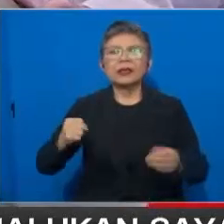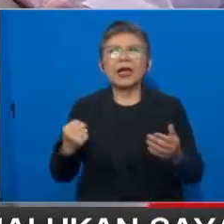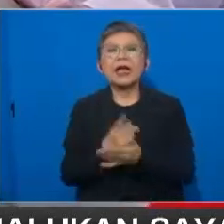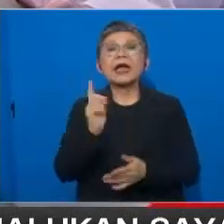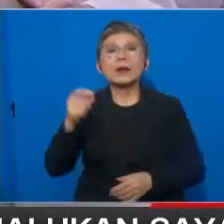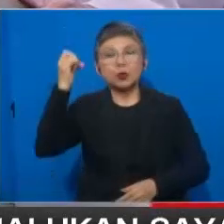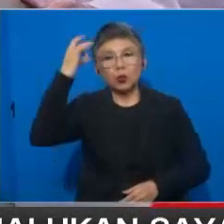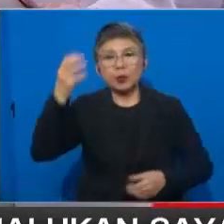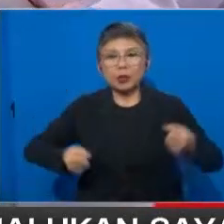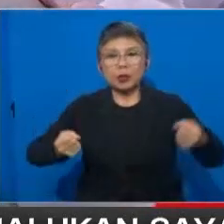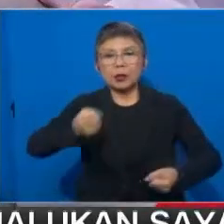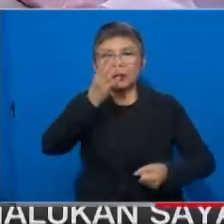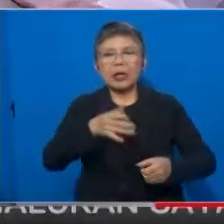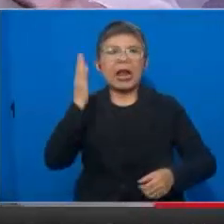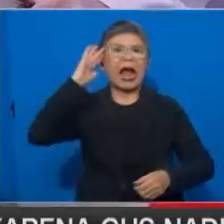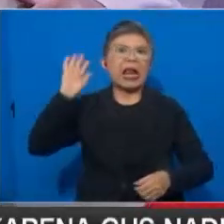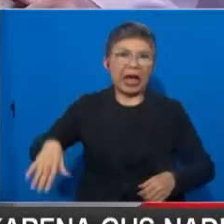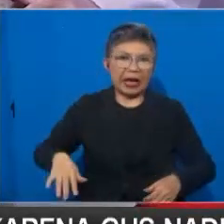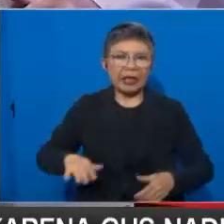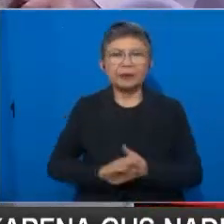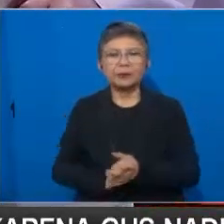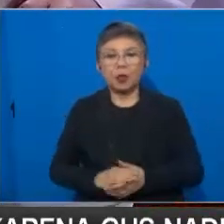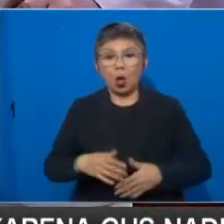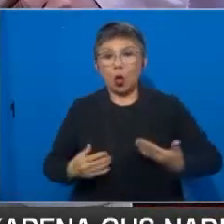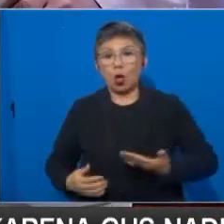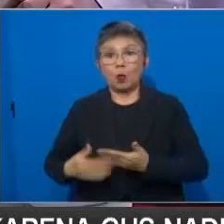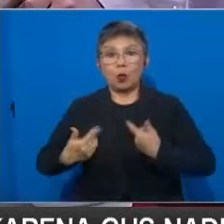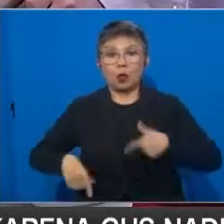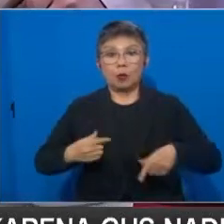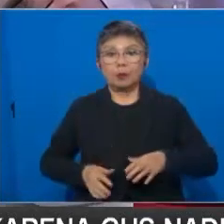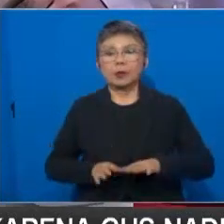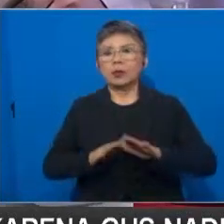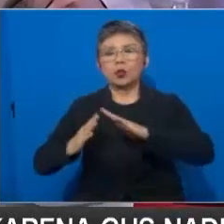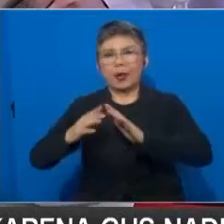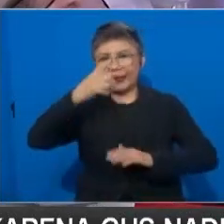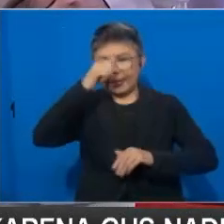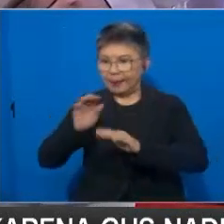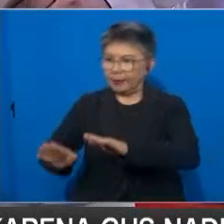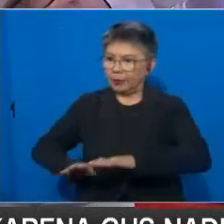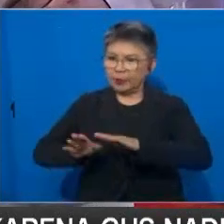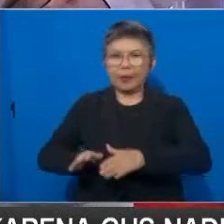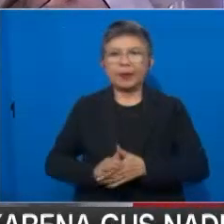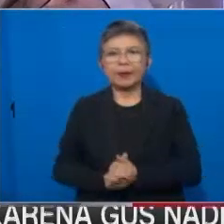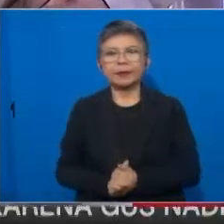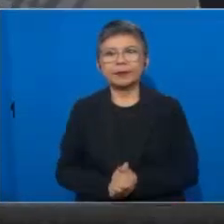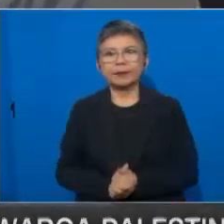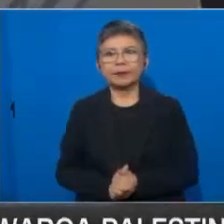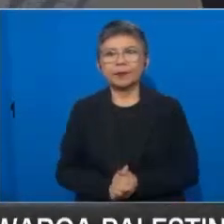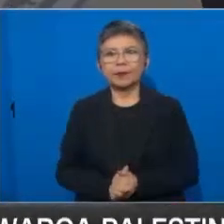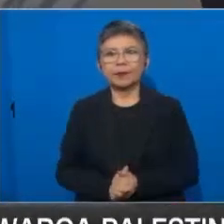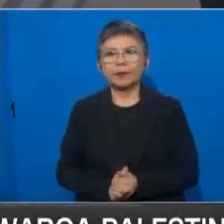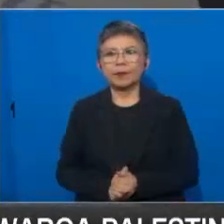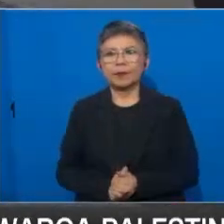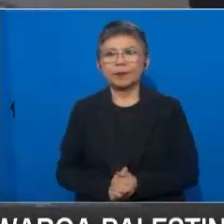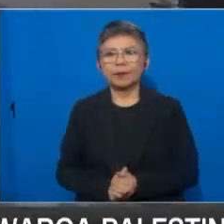oleh sopir truk yang lalai. Sementara itu dua korban luka berat dirujuk ke rumah sakit besar untuk mendapatkan perawatan lebih lanjut.